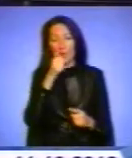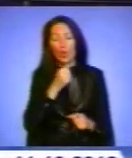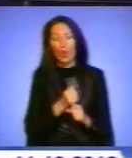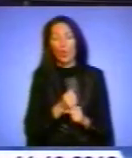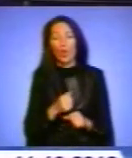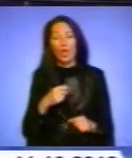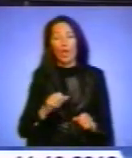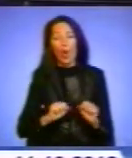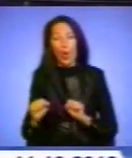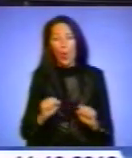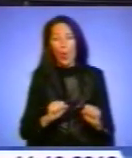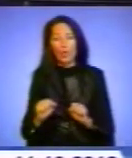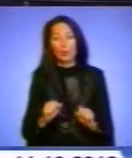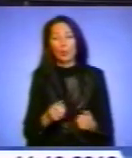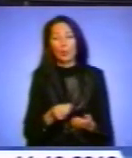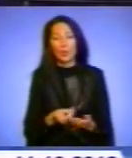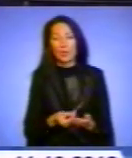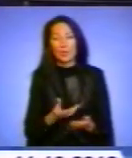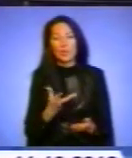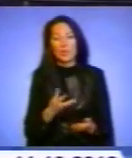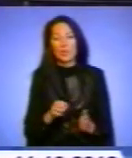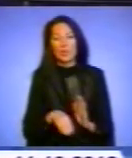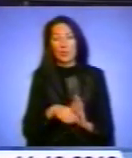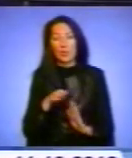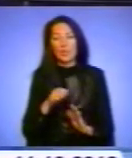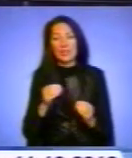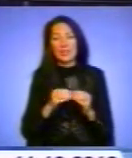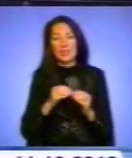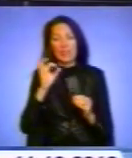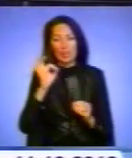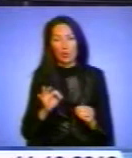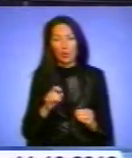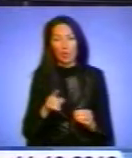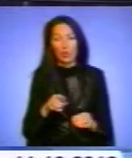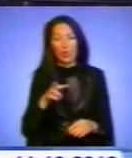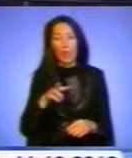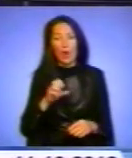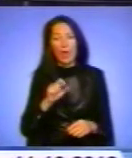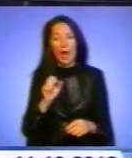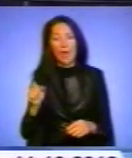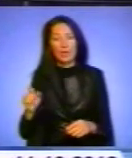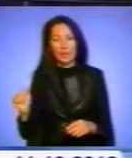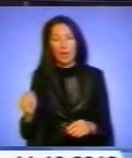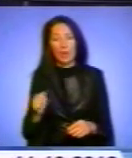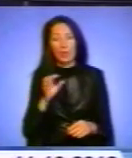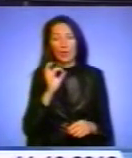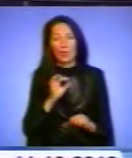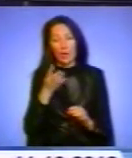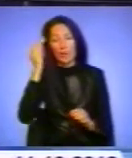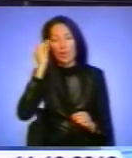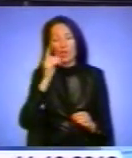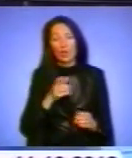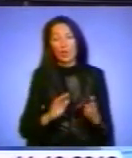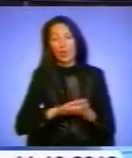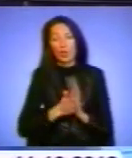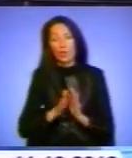індекс споживчих цін збільшився тільки на 10%. Тож Микола Азаров вважає, що ситуацію вдасться втримати під контролем і